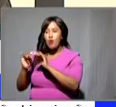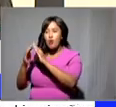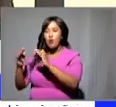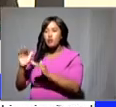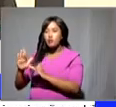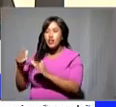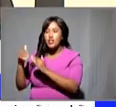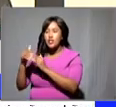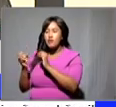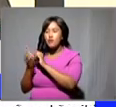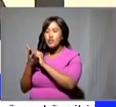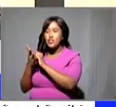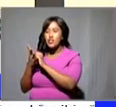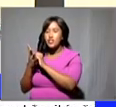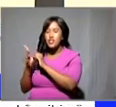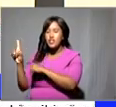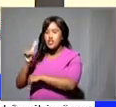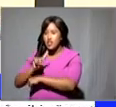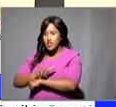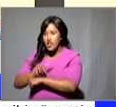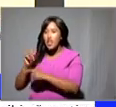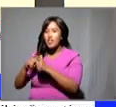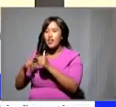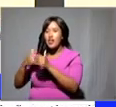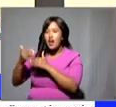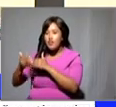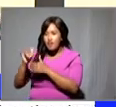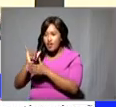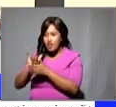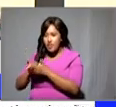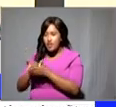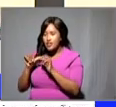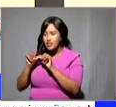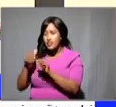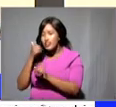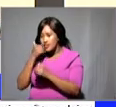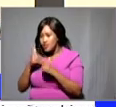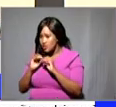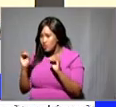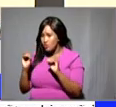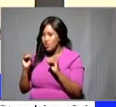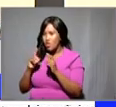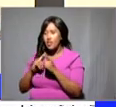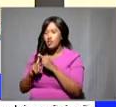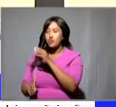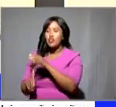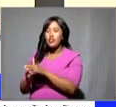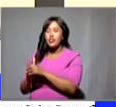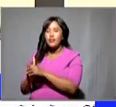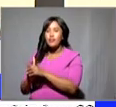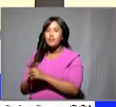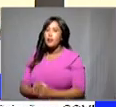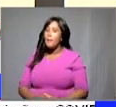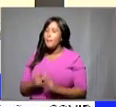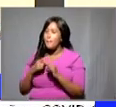ginya thiko 10 na cigana na inya na inya wona thiko 10 na inya ciathira na nduri handuri umira wanyita no